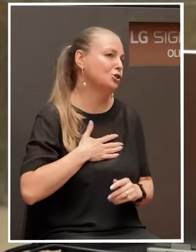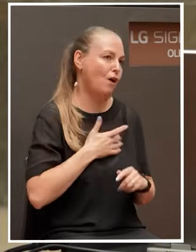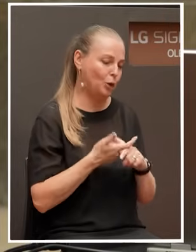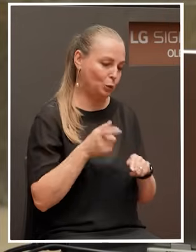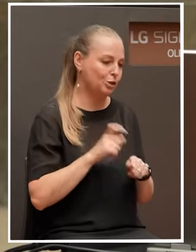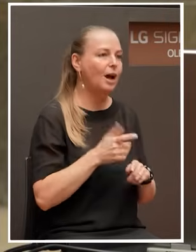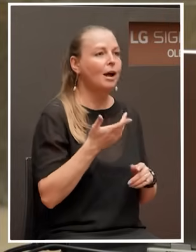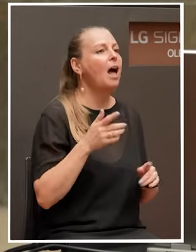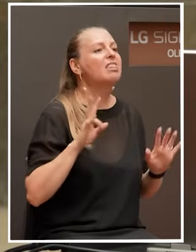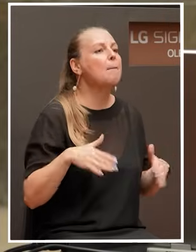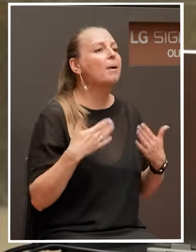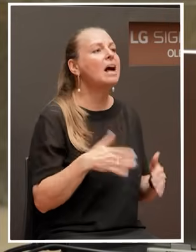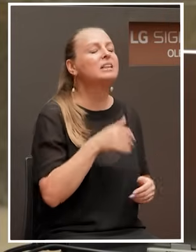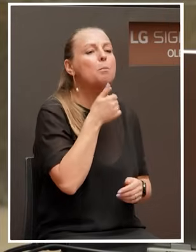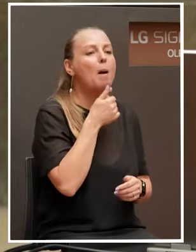тщетные попытки